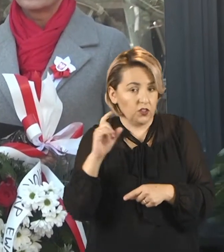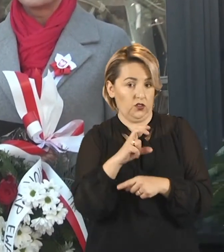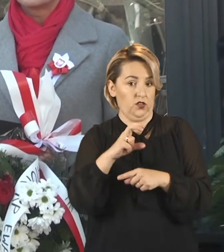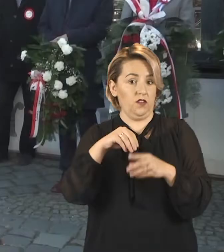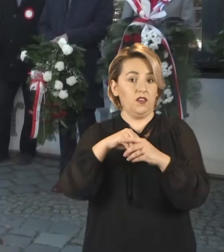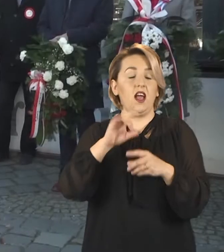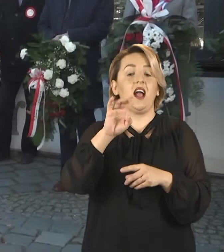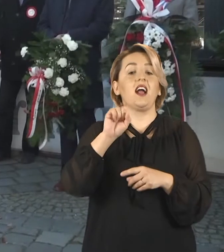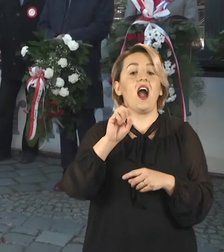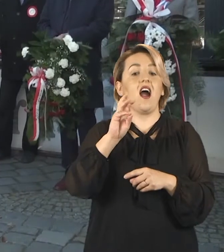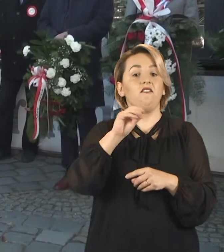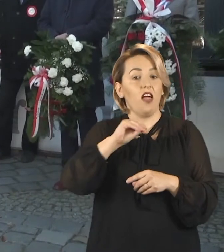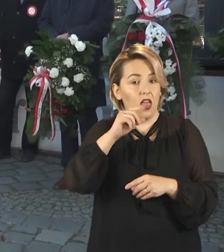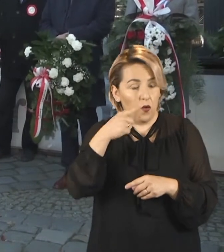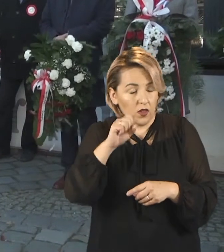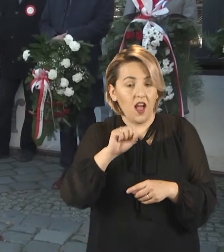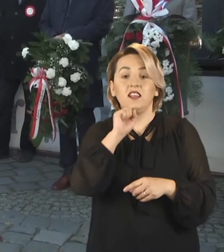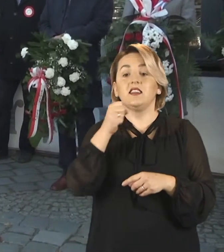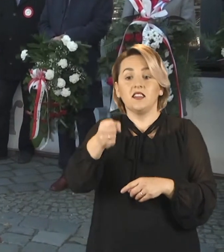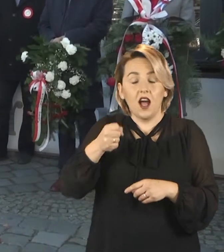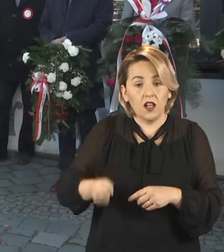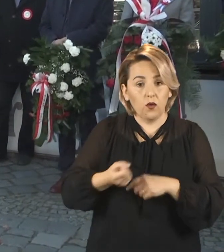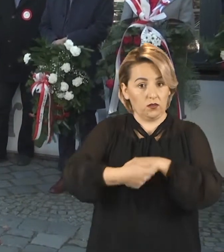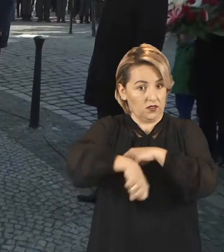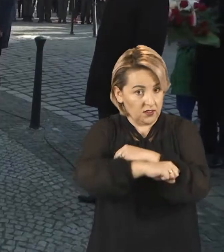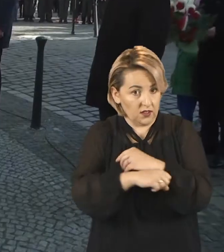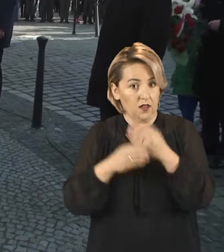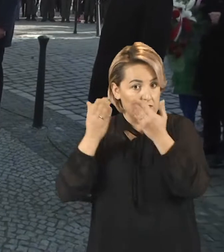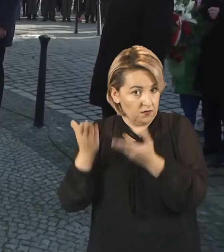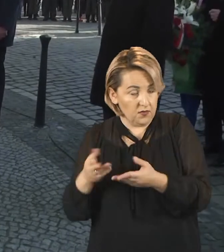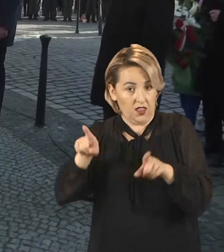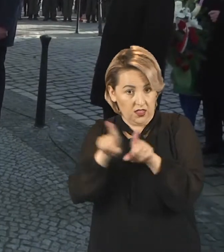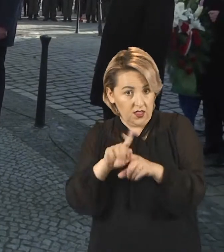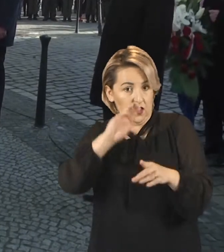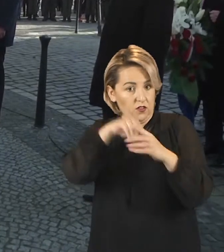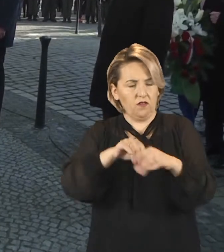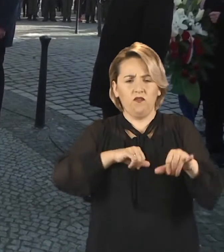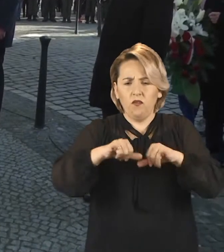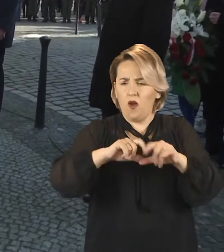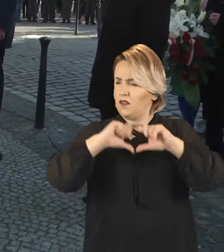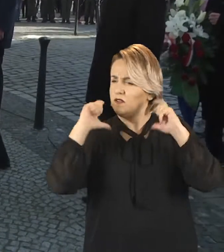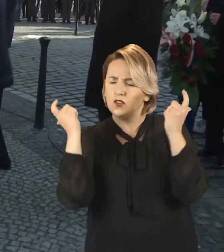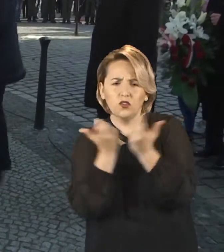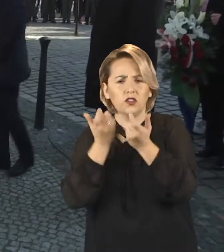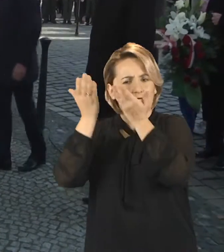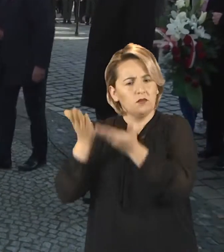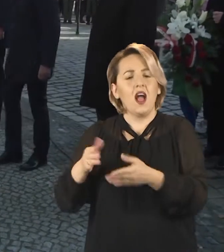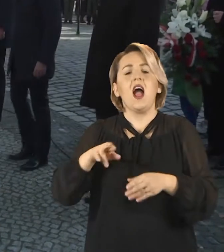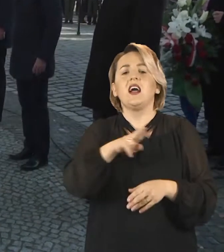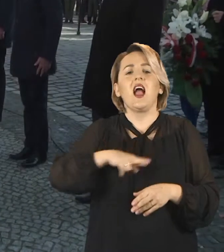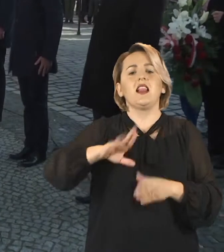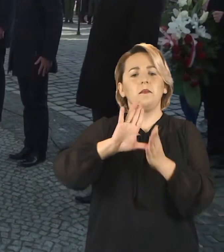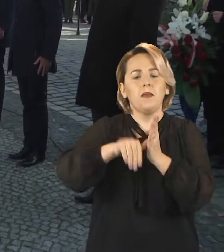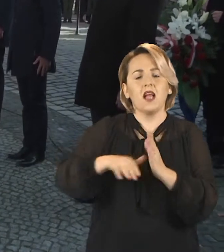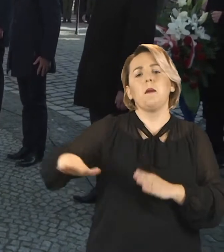Polskiej Ewy Gawędy wicestarosty powiatu Raciborskiego Marka kurtisa a także władz miejskich oraz przedstawicieli rady